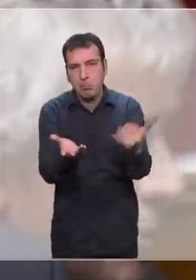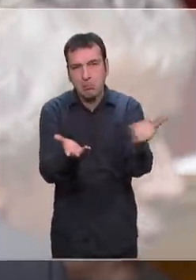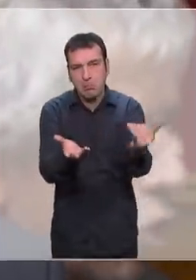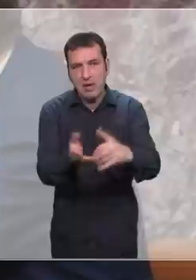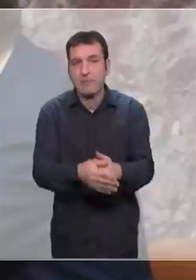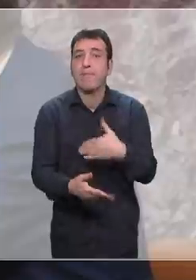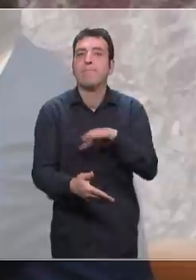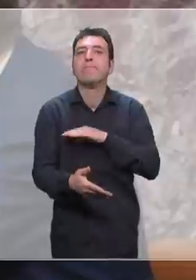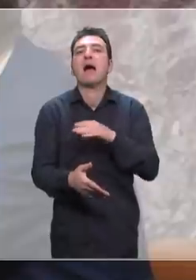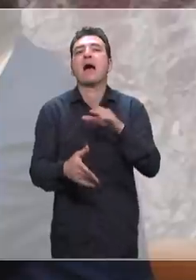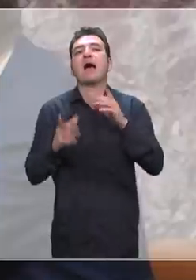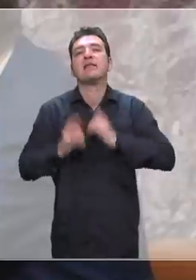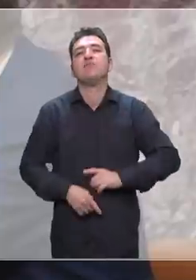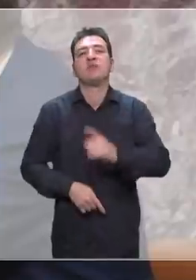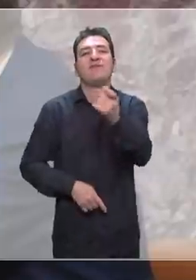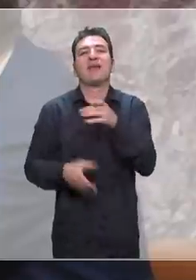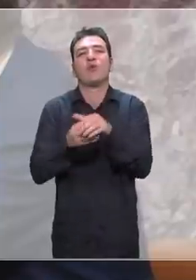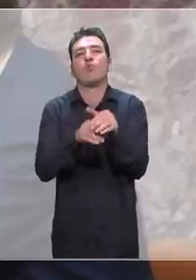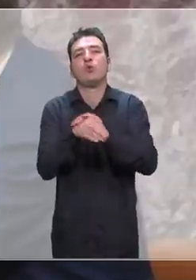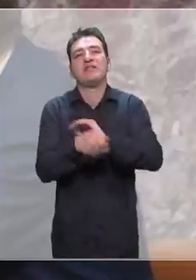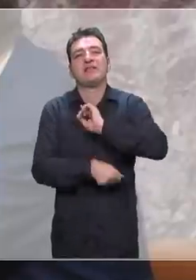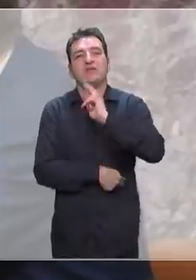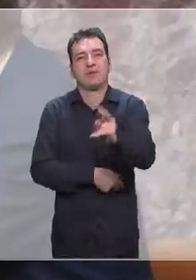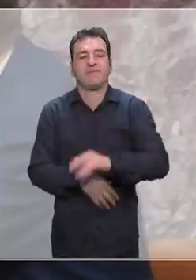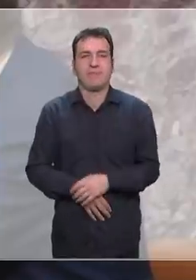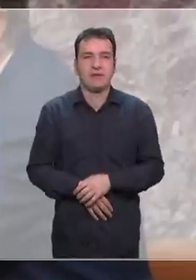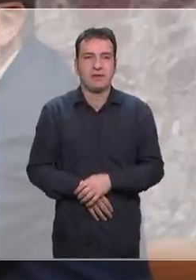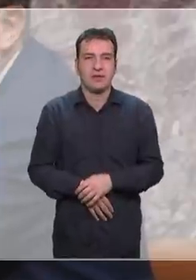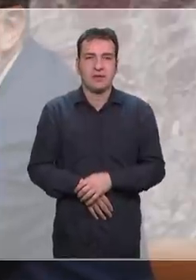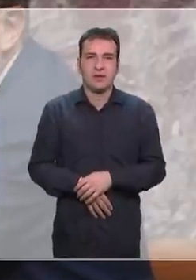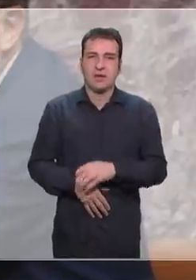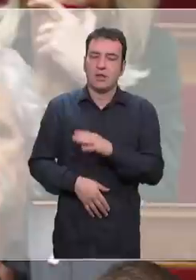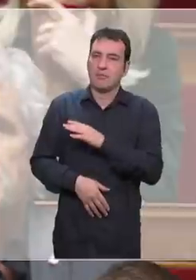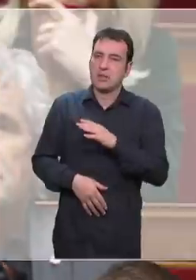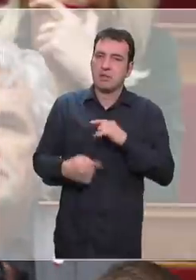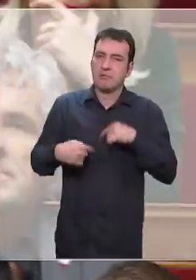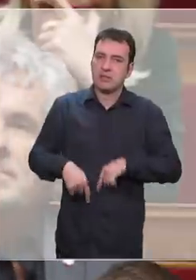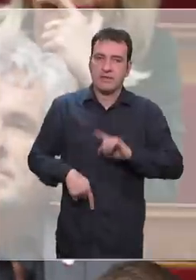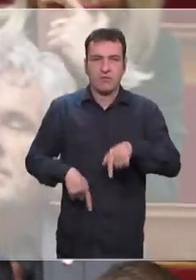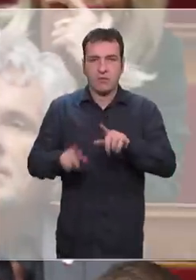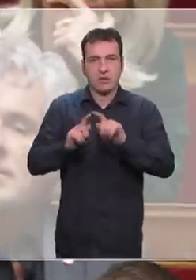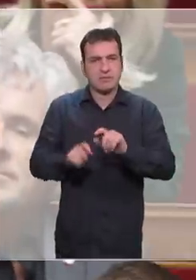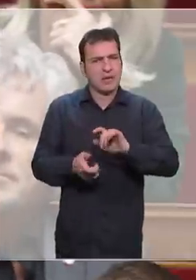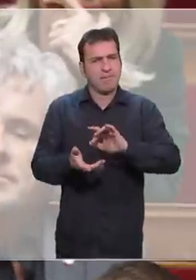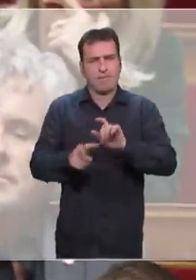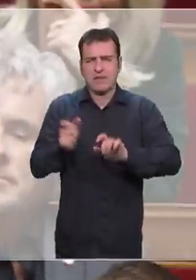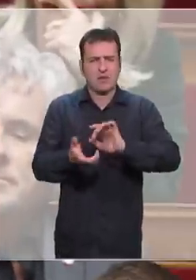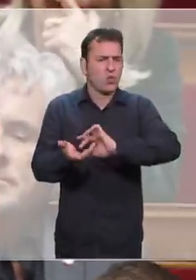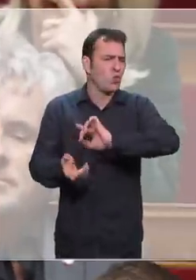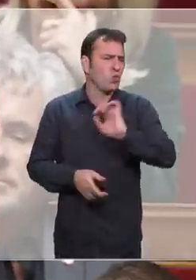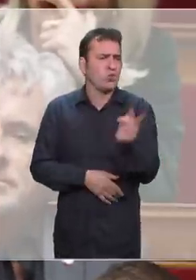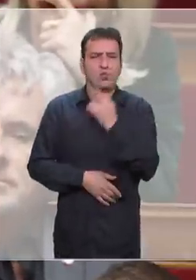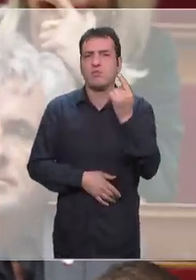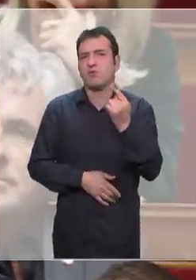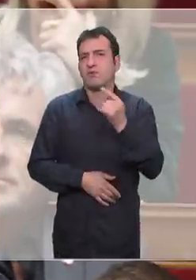remercie, Monsieur Cinieri. Madame la ministre, nous vous demandons de respecter tous ceux, vaccinés ou non, qui, dès mars 2020, ont soigné tous